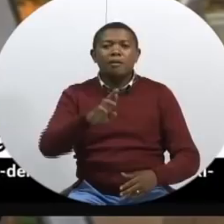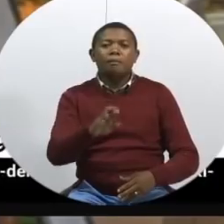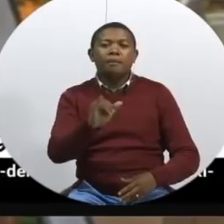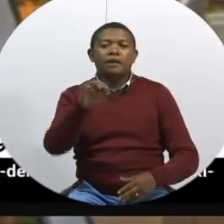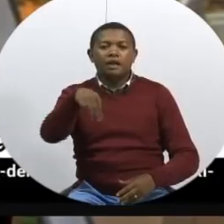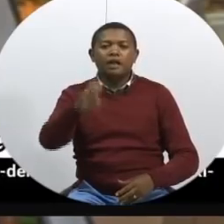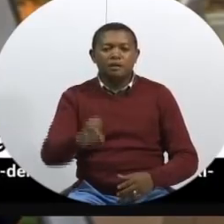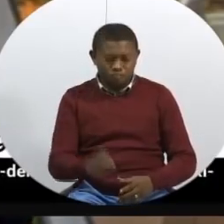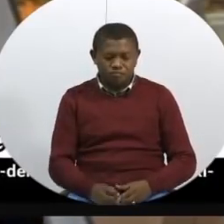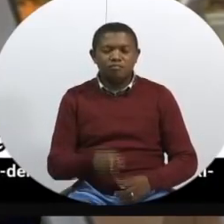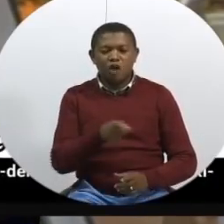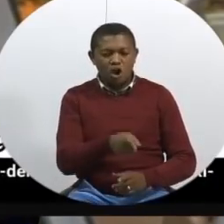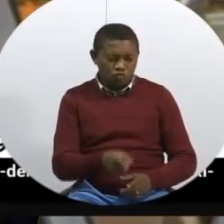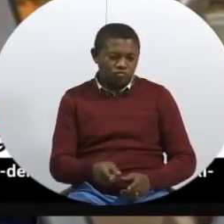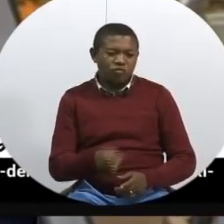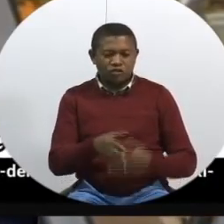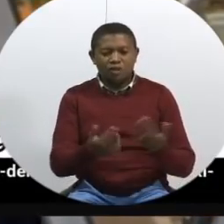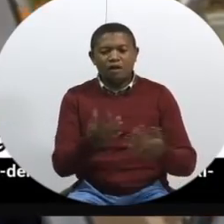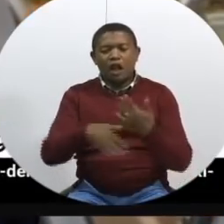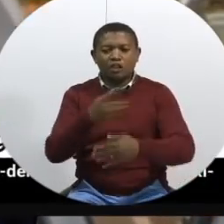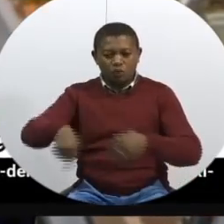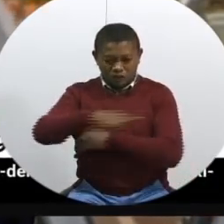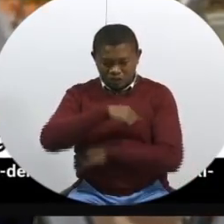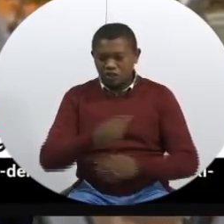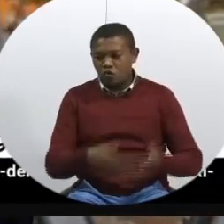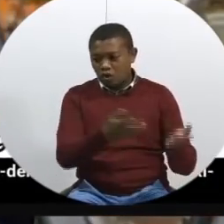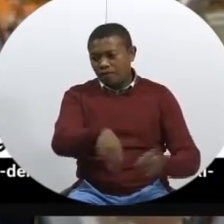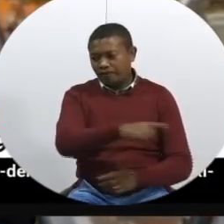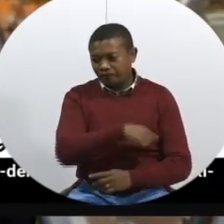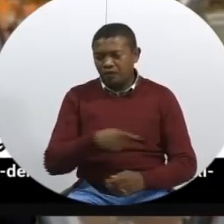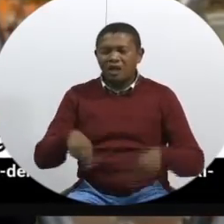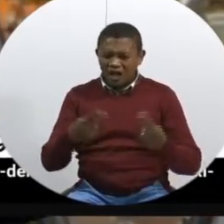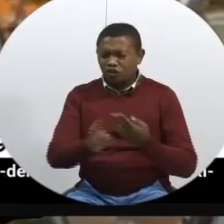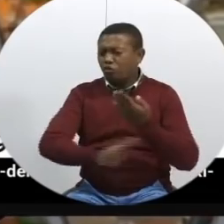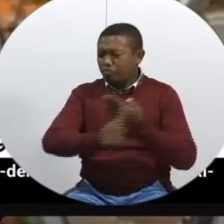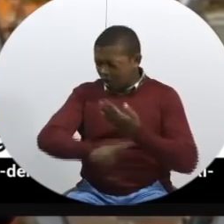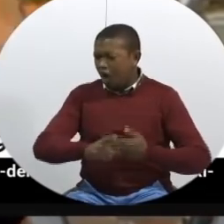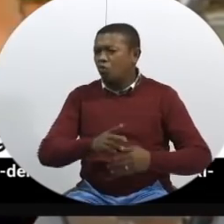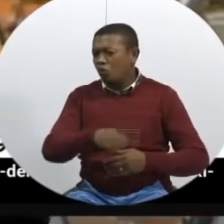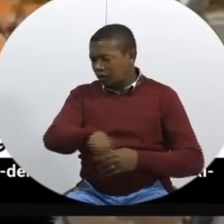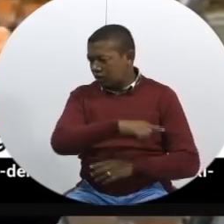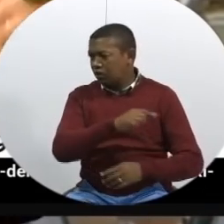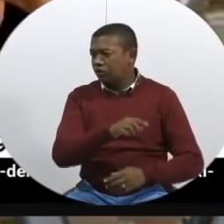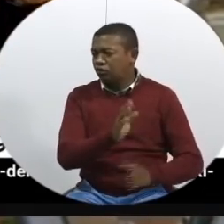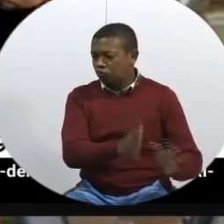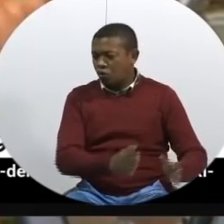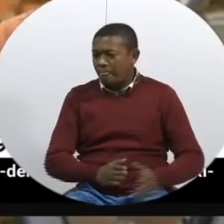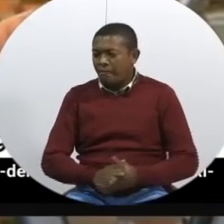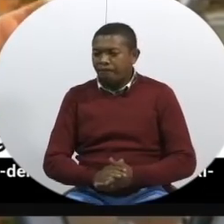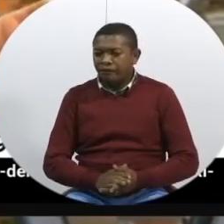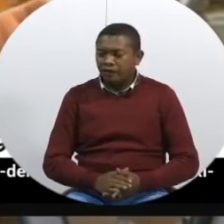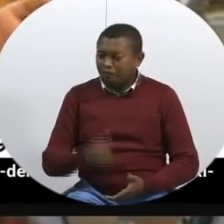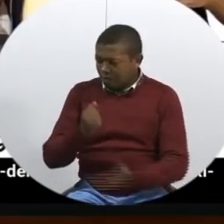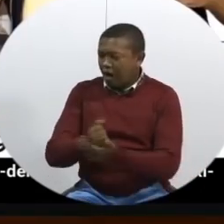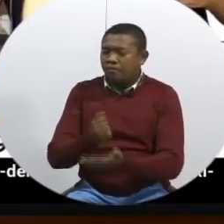ho ataontsika, hapetrantsika, satria reo no miaro antsika ankehitriny. marina teneno ary rehako satria ny